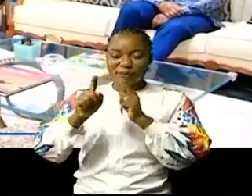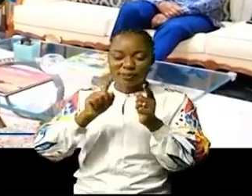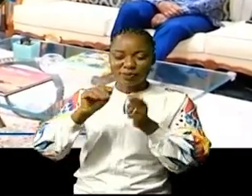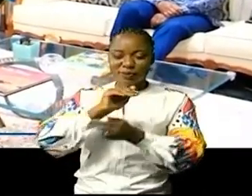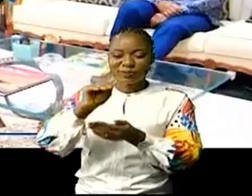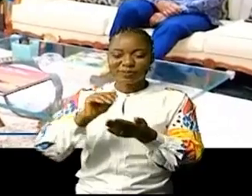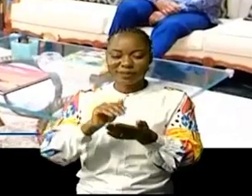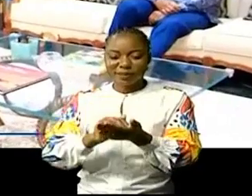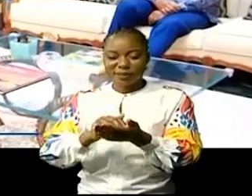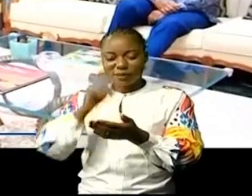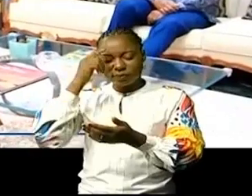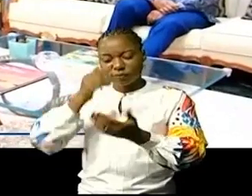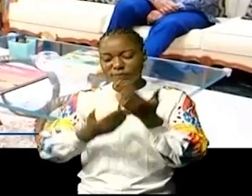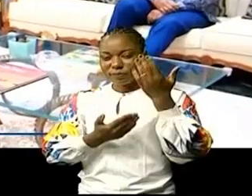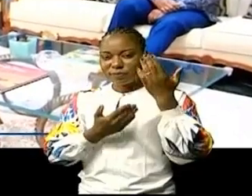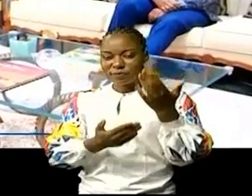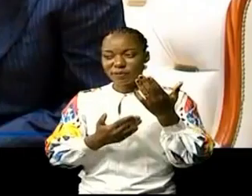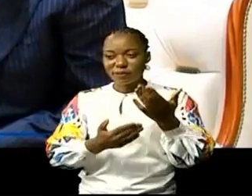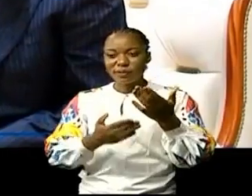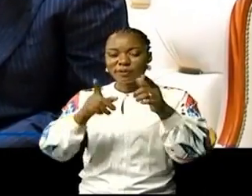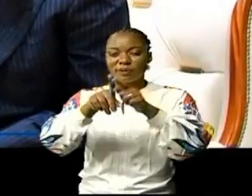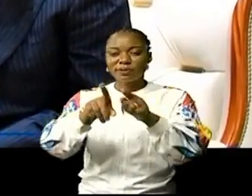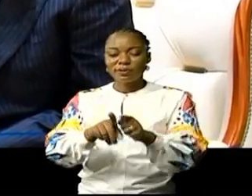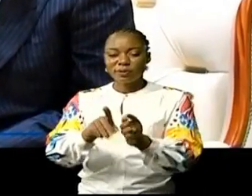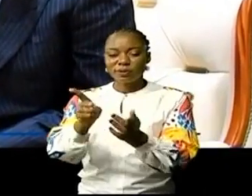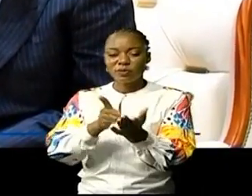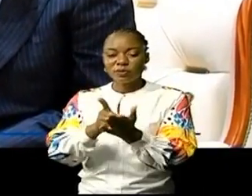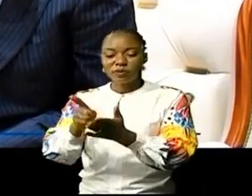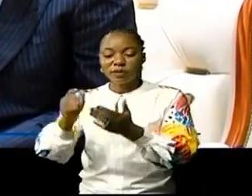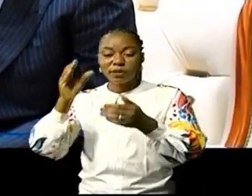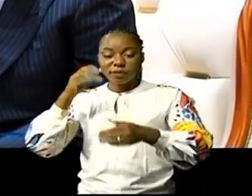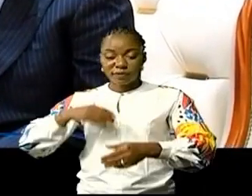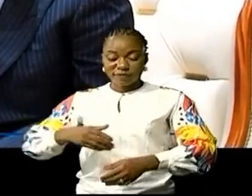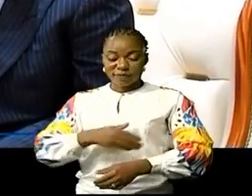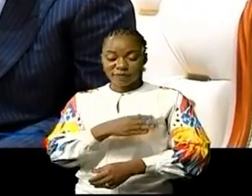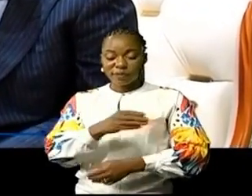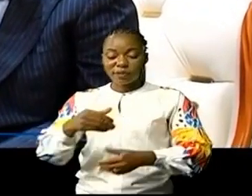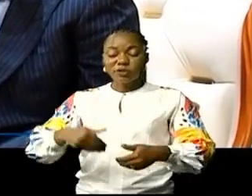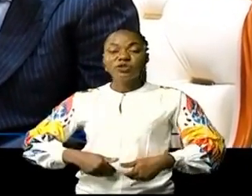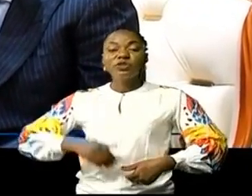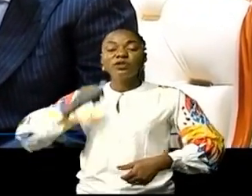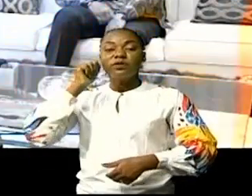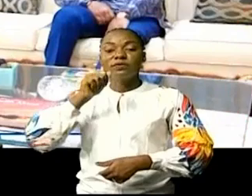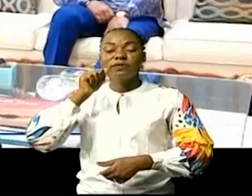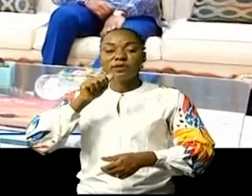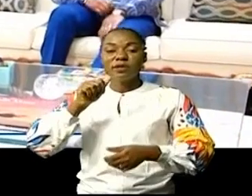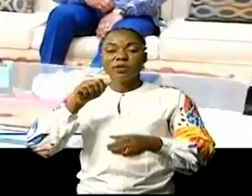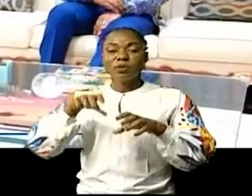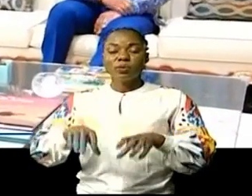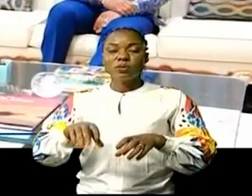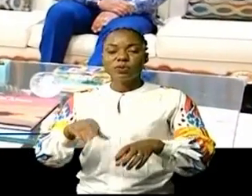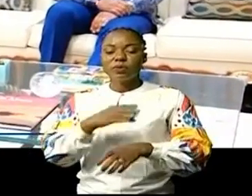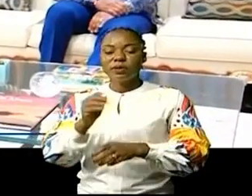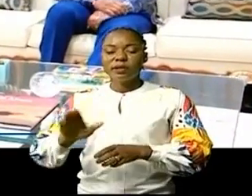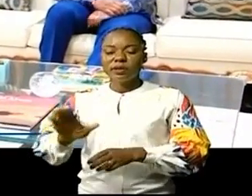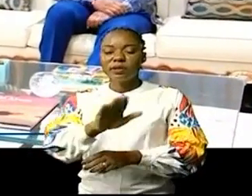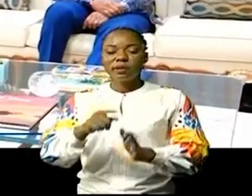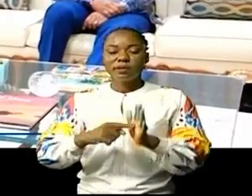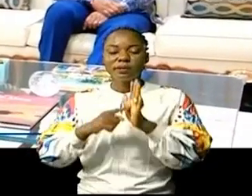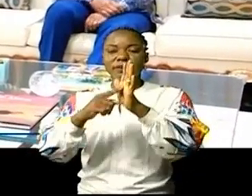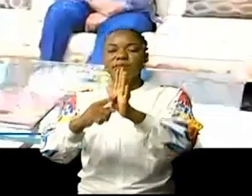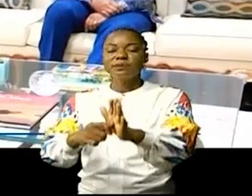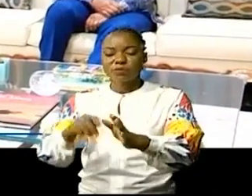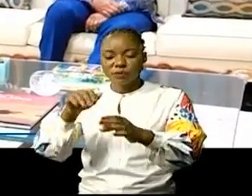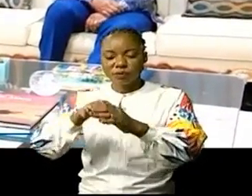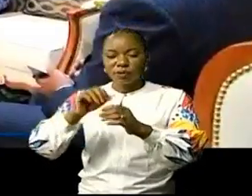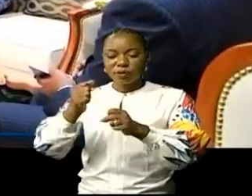de ses préoccupations: les droits des femmes et des jeunes filles en RDC, leur représentativité et les ressources qui leur sont